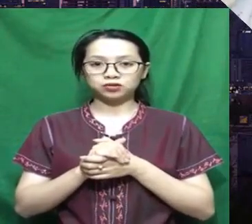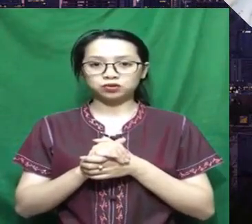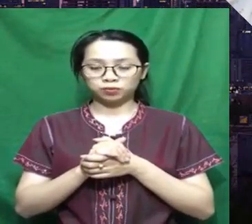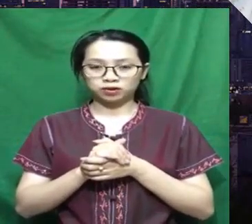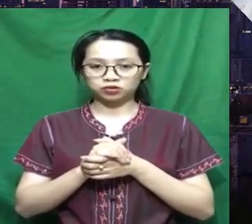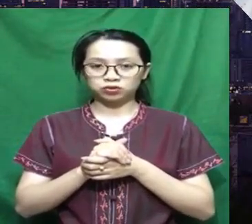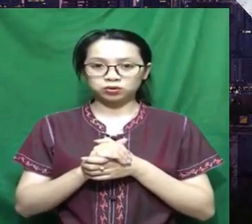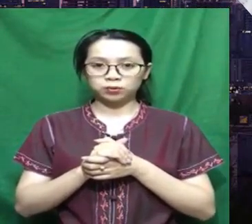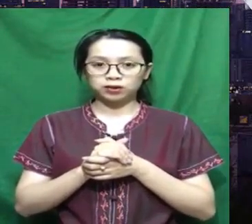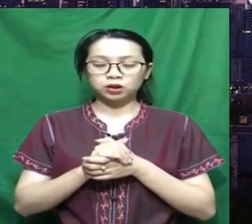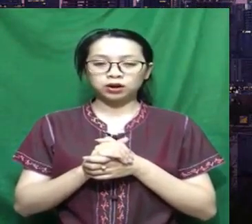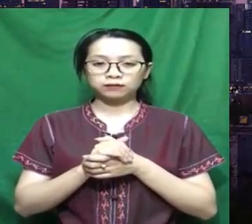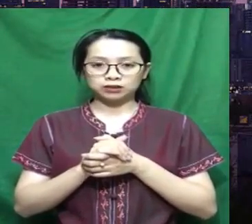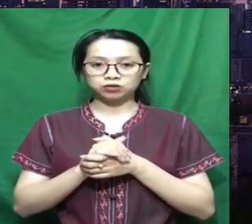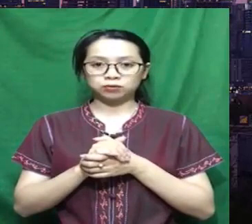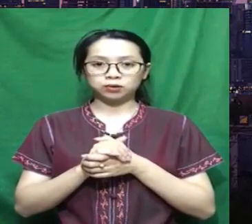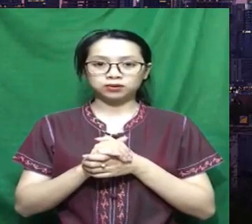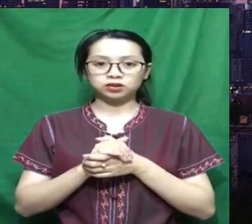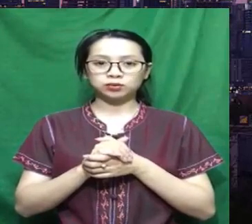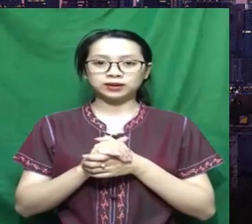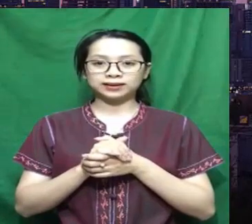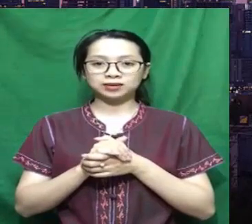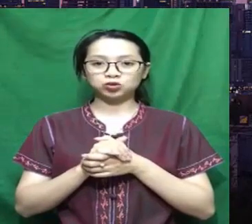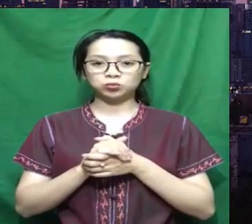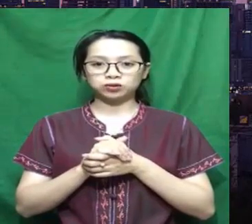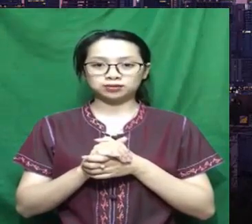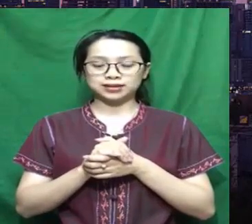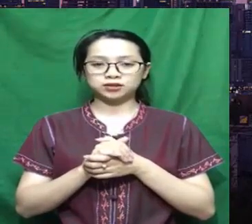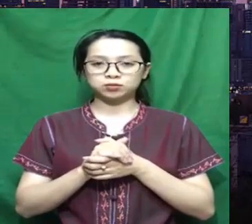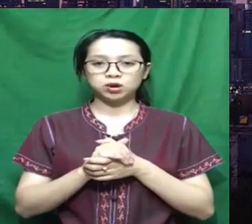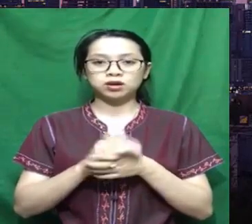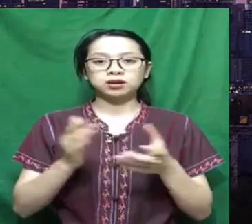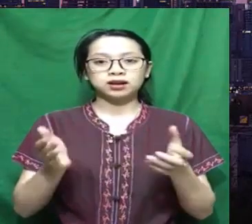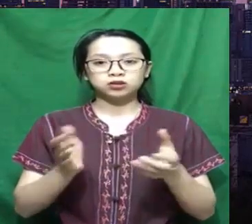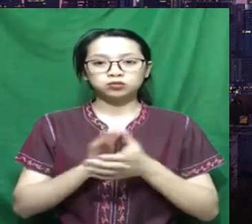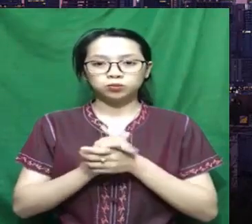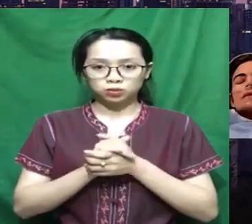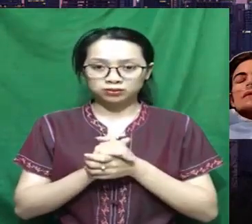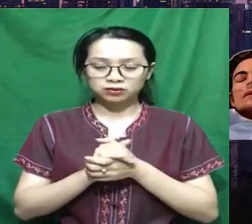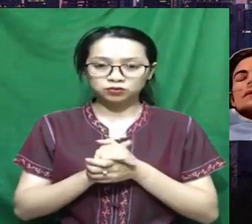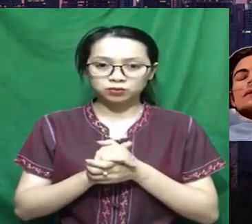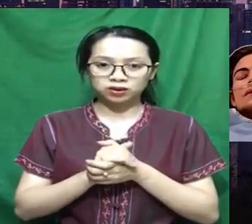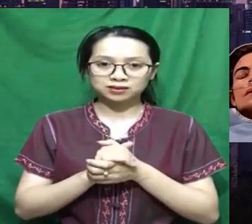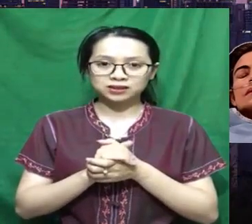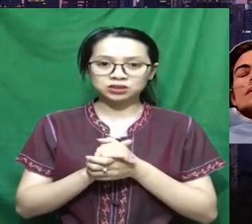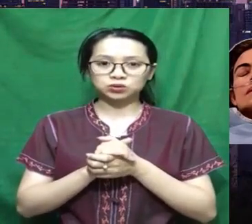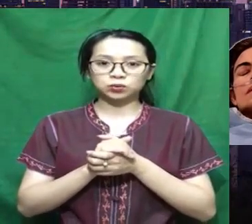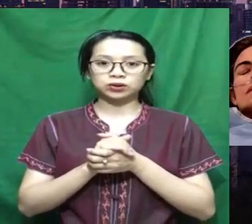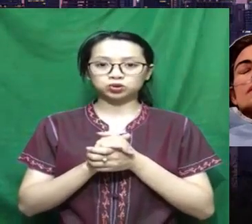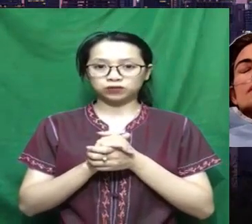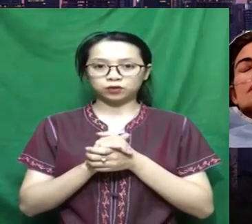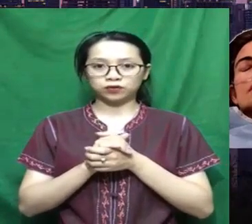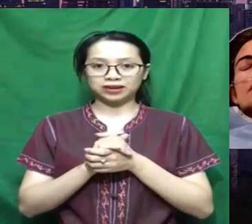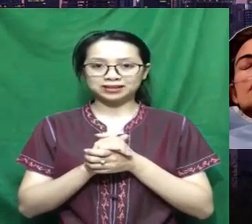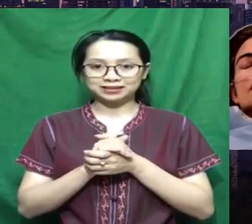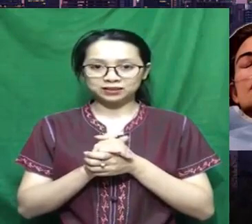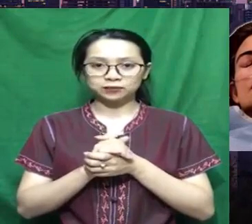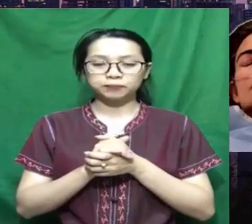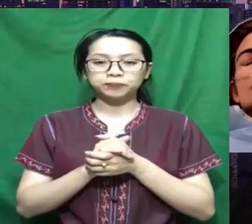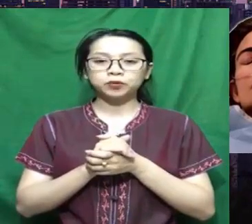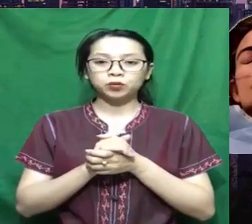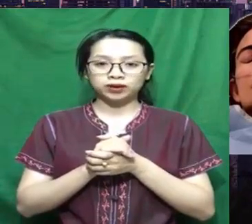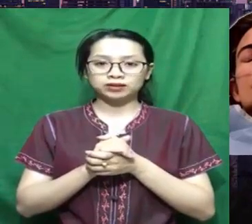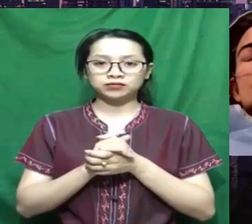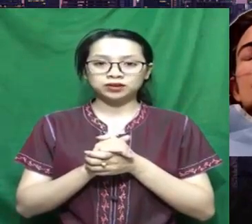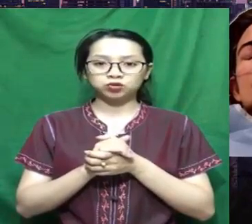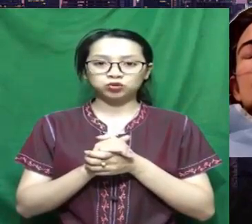Après que Ben Hoshman, Ben Hermes, soit séduisant lors de leur réunion, Victoria fera un geste surprenant. Elle se réveillera le